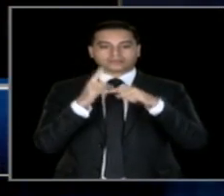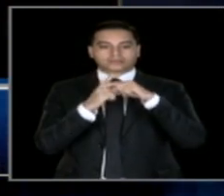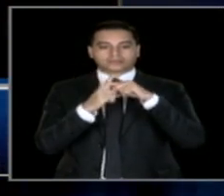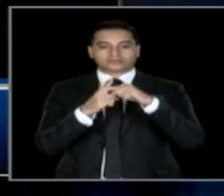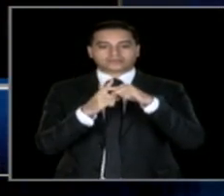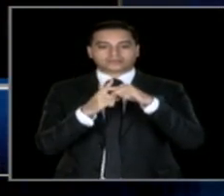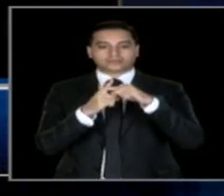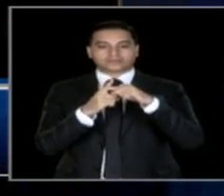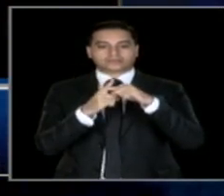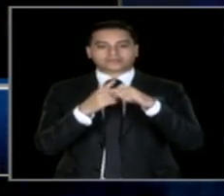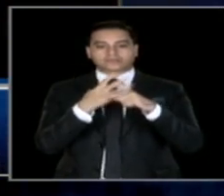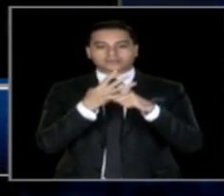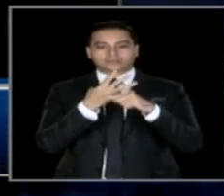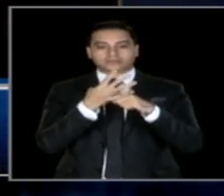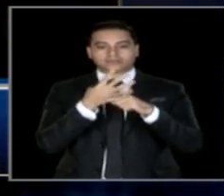945 على 9